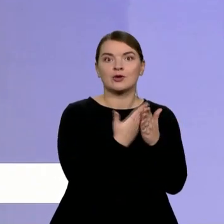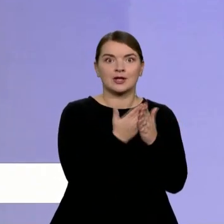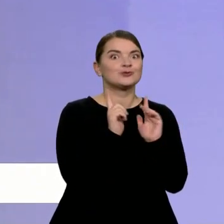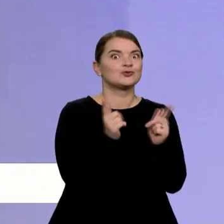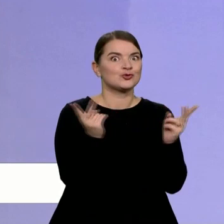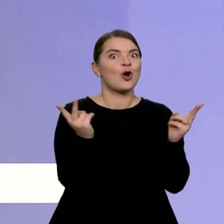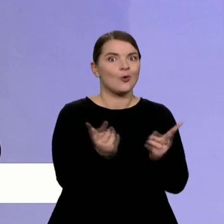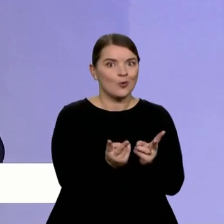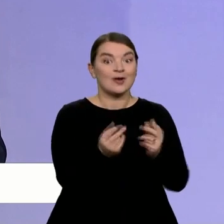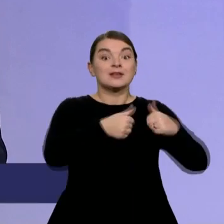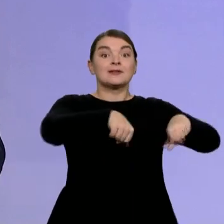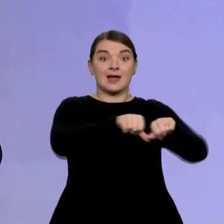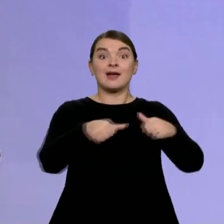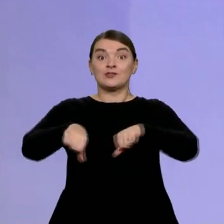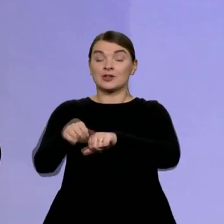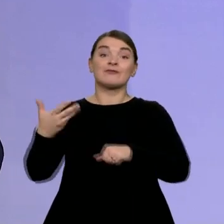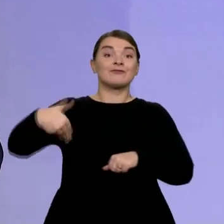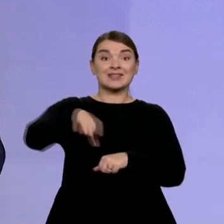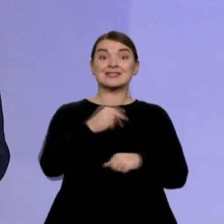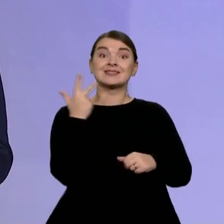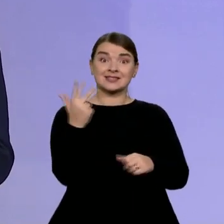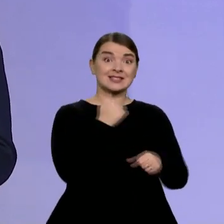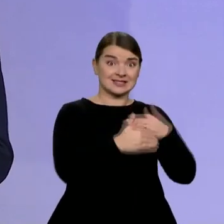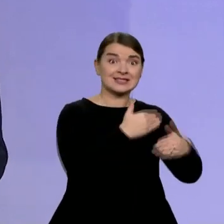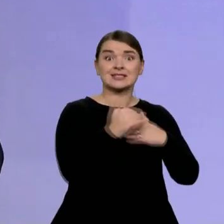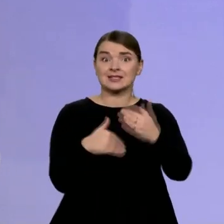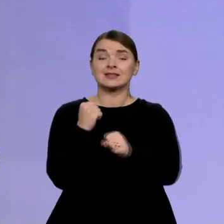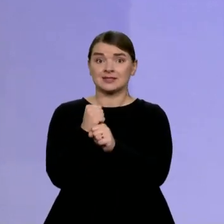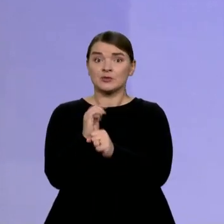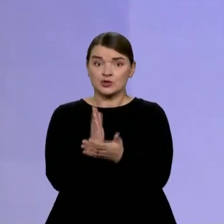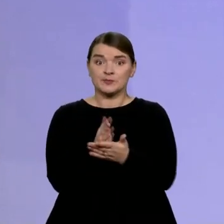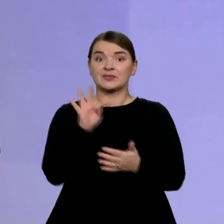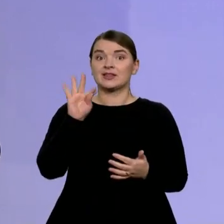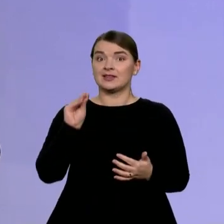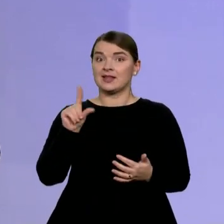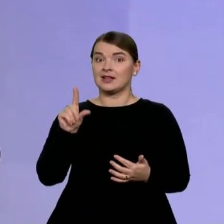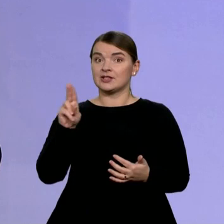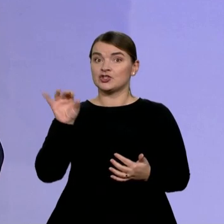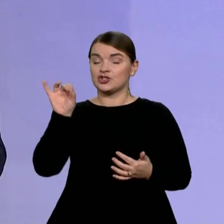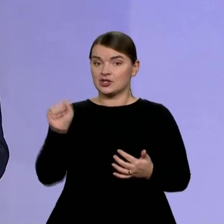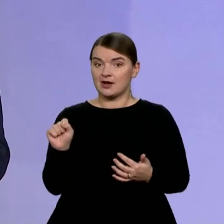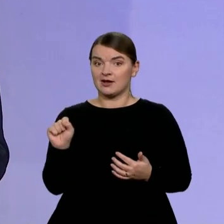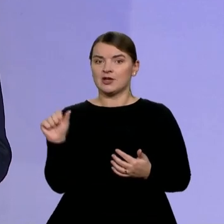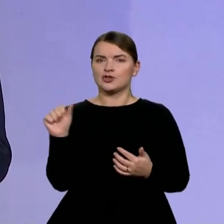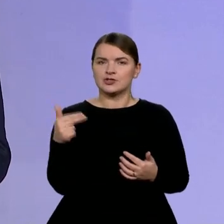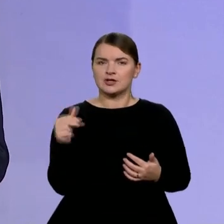visi 3 ežerai yra įveiklinti. Mano tokia nuomonė. Talkšos ežeras savaitgaliai susilaukė labai